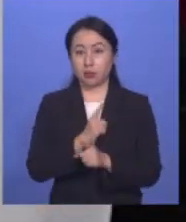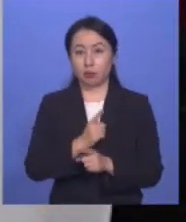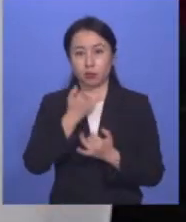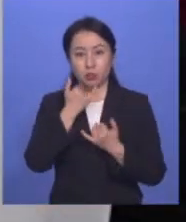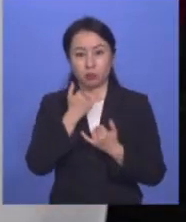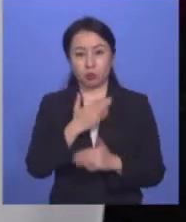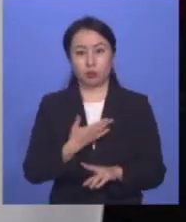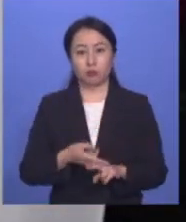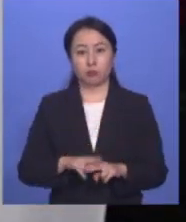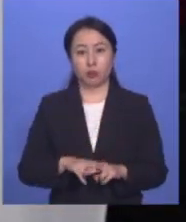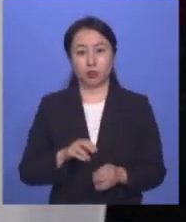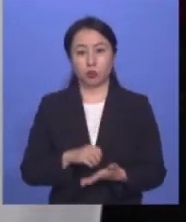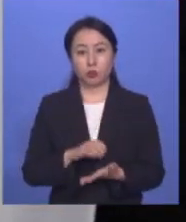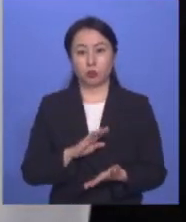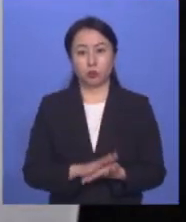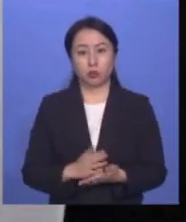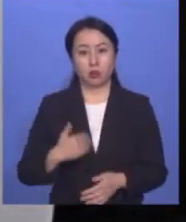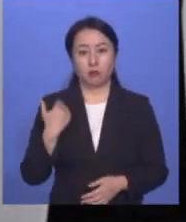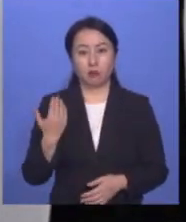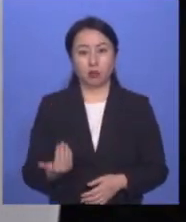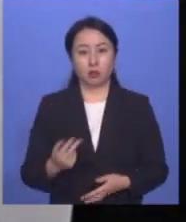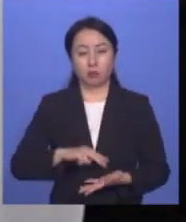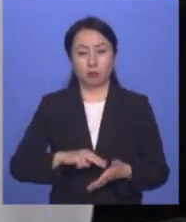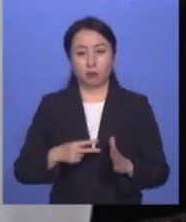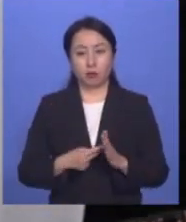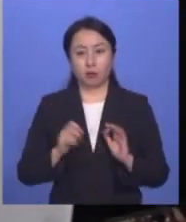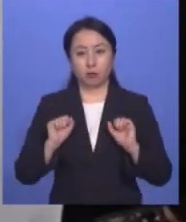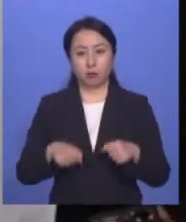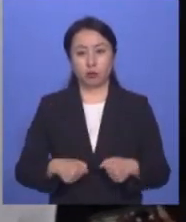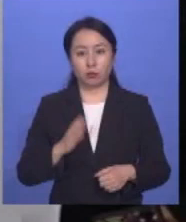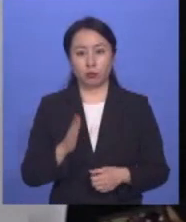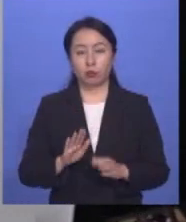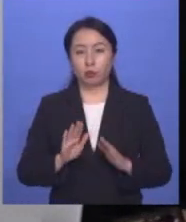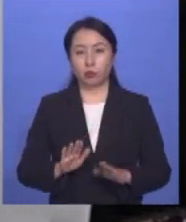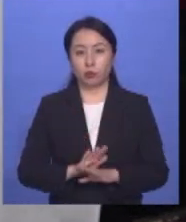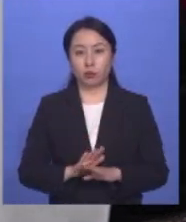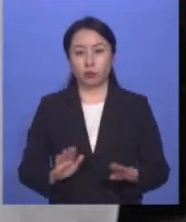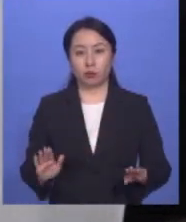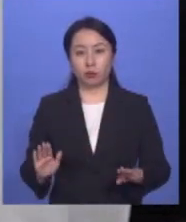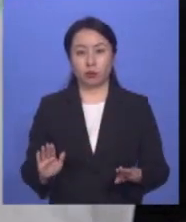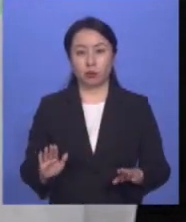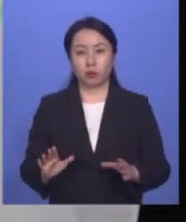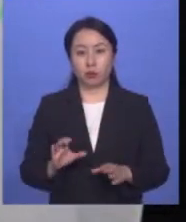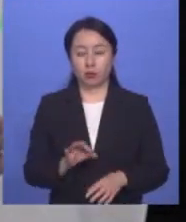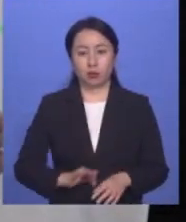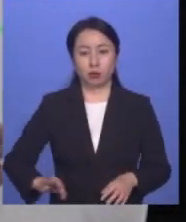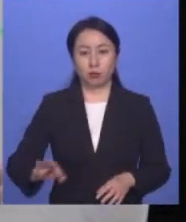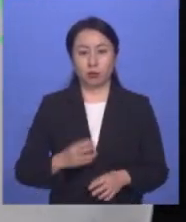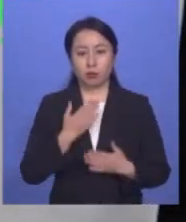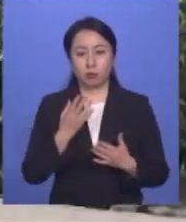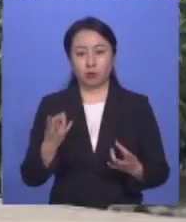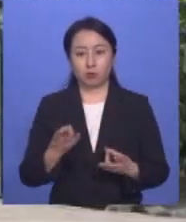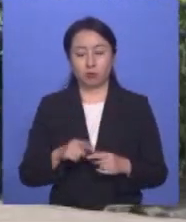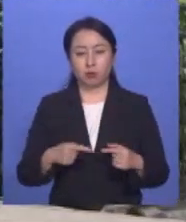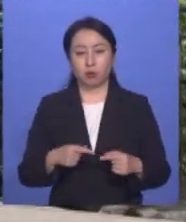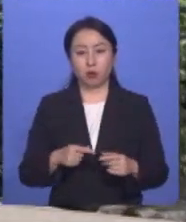Я думаю, вот с учетом ваших планов можно будет не только потребности области закрывать, но и дальше где-то на экспорт уходить в другие